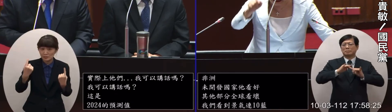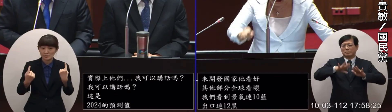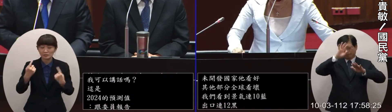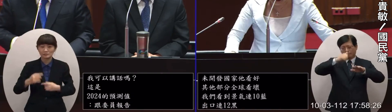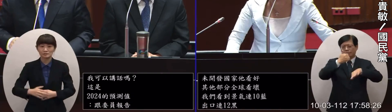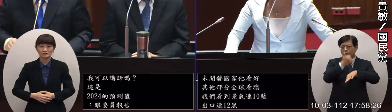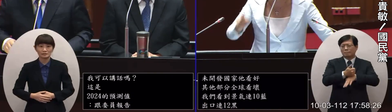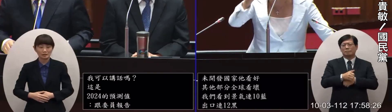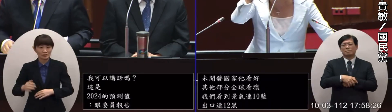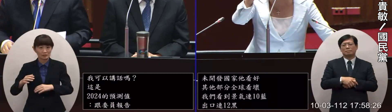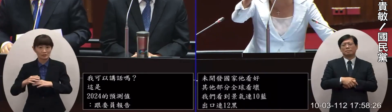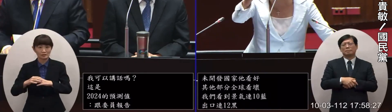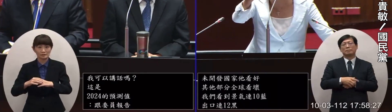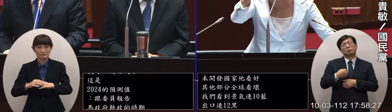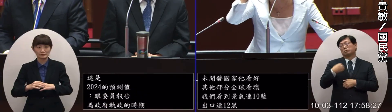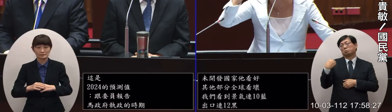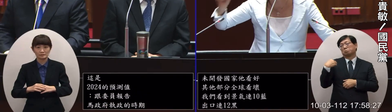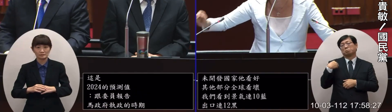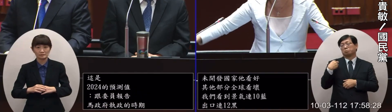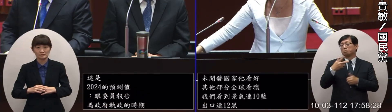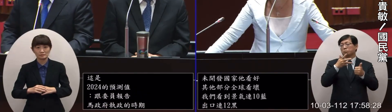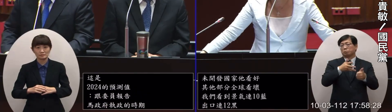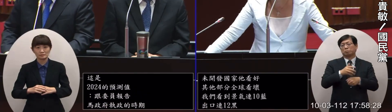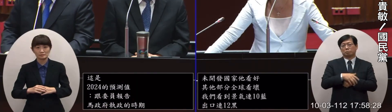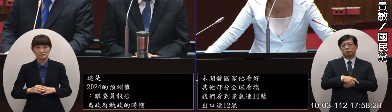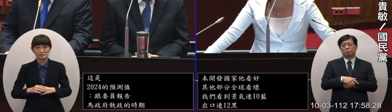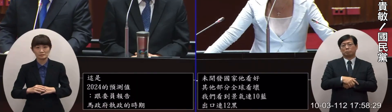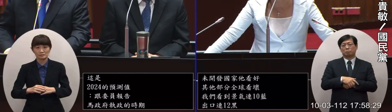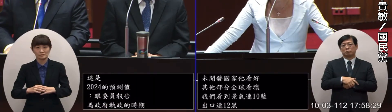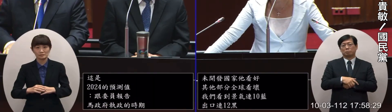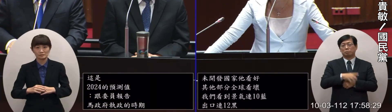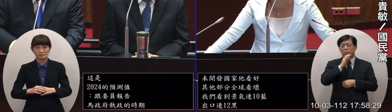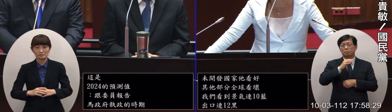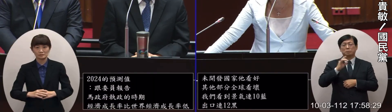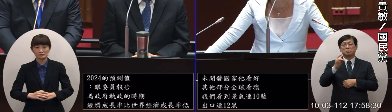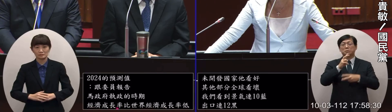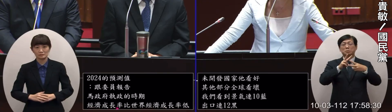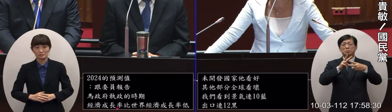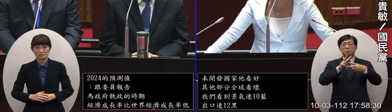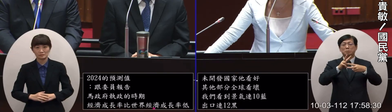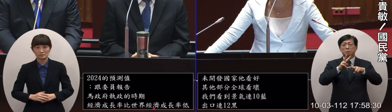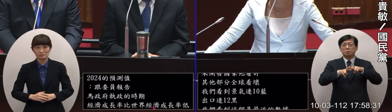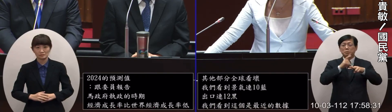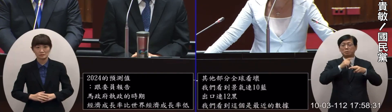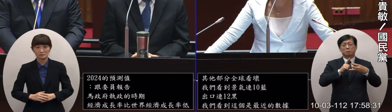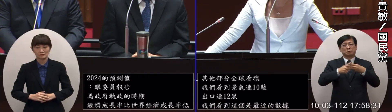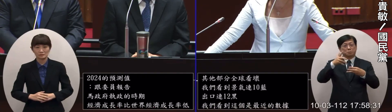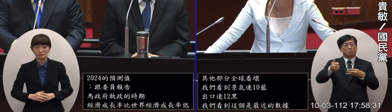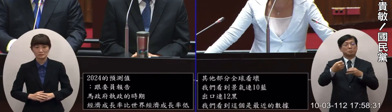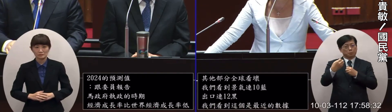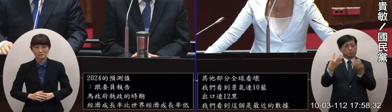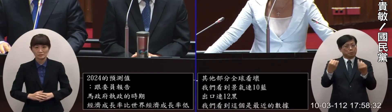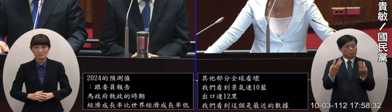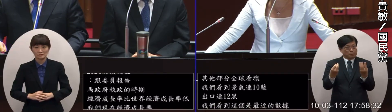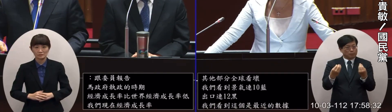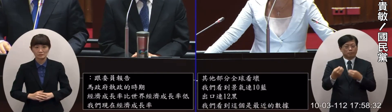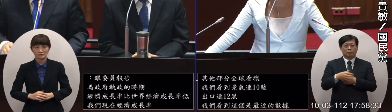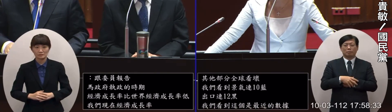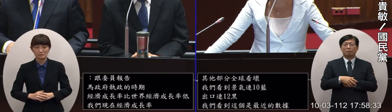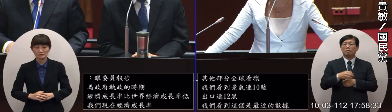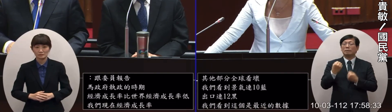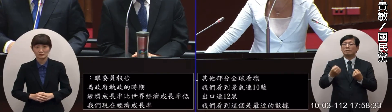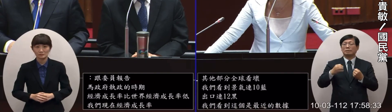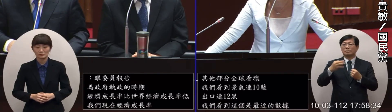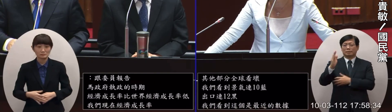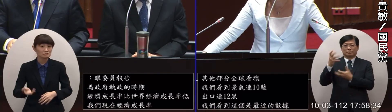党执政的时期。我昨天在问龚明鑫的时候，他跟我讲啊，他没有数据，这个数据呢是在